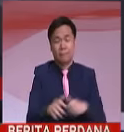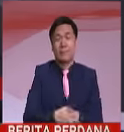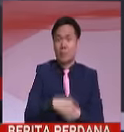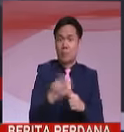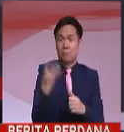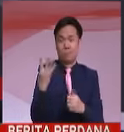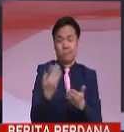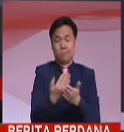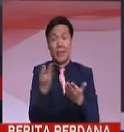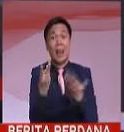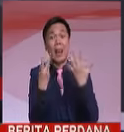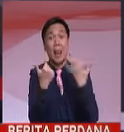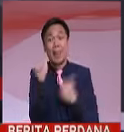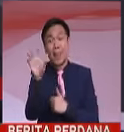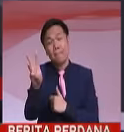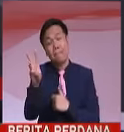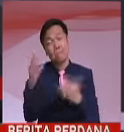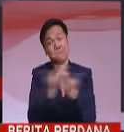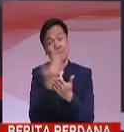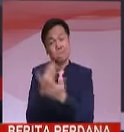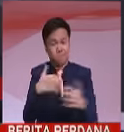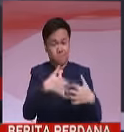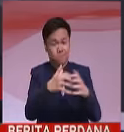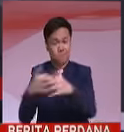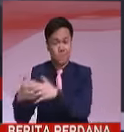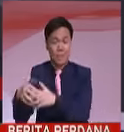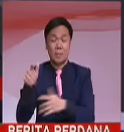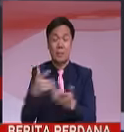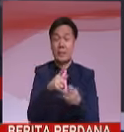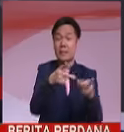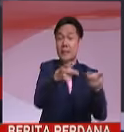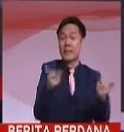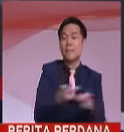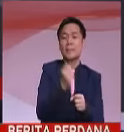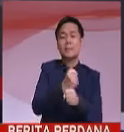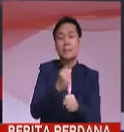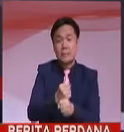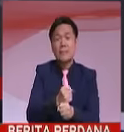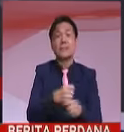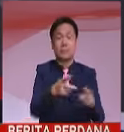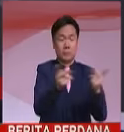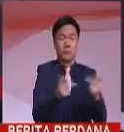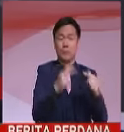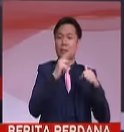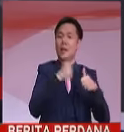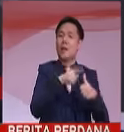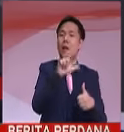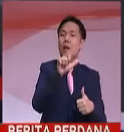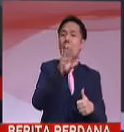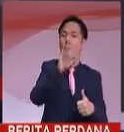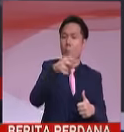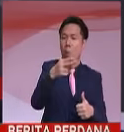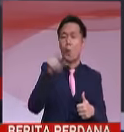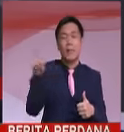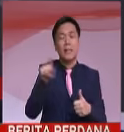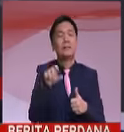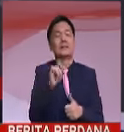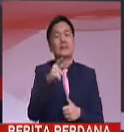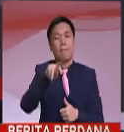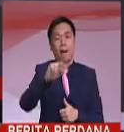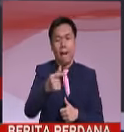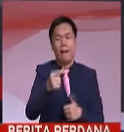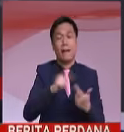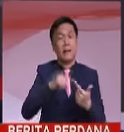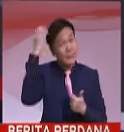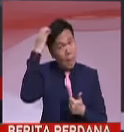dilaporkan dengan tiga merupakan Cluster tempat kerja ini termasuk kelas tetap Pak binaan leboh melibatkan daerah Sepang Selangor